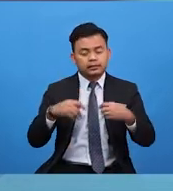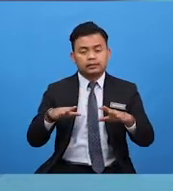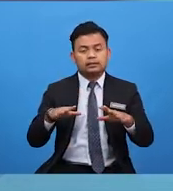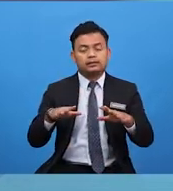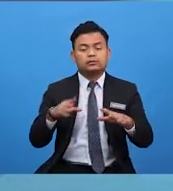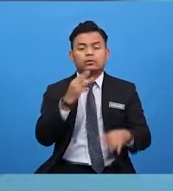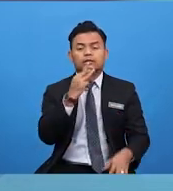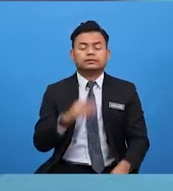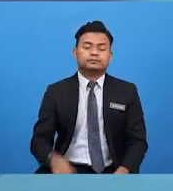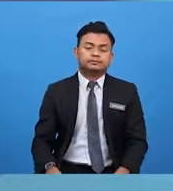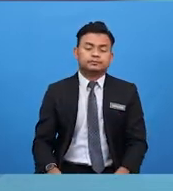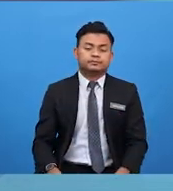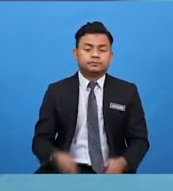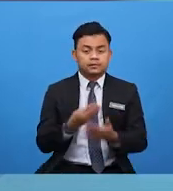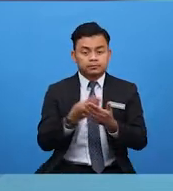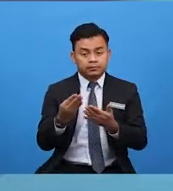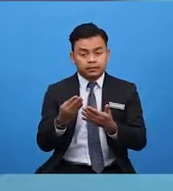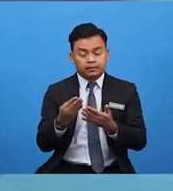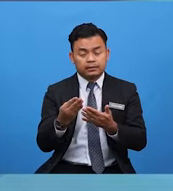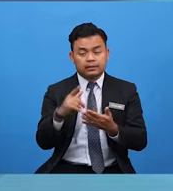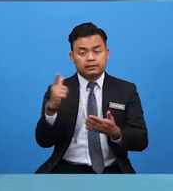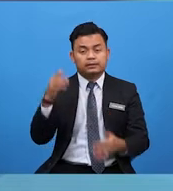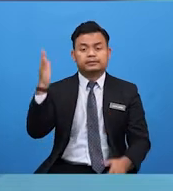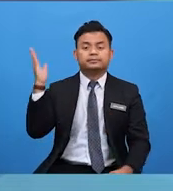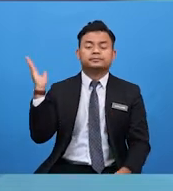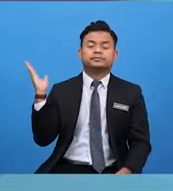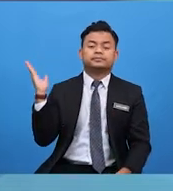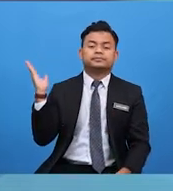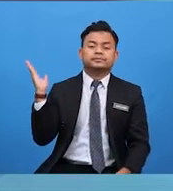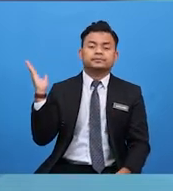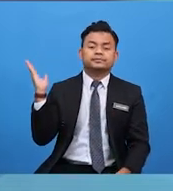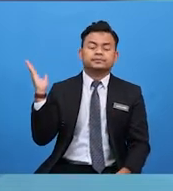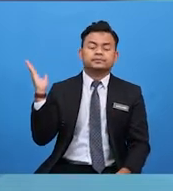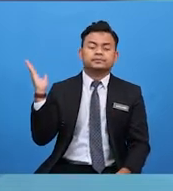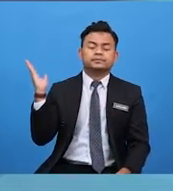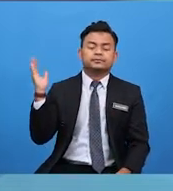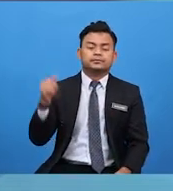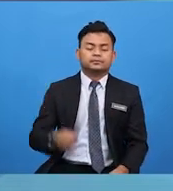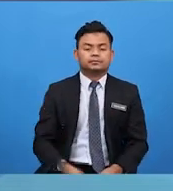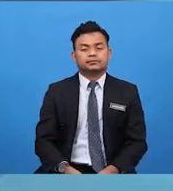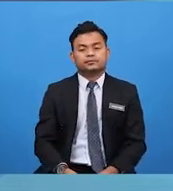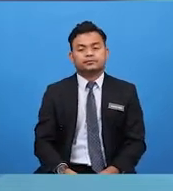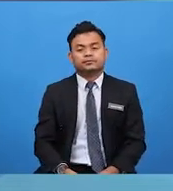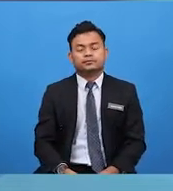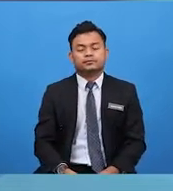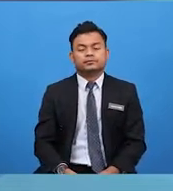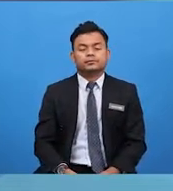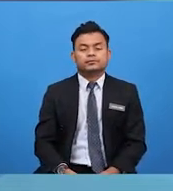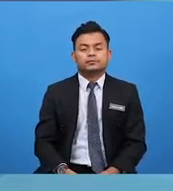ialah sodium silikat, iaitu bahan cecair yang digunakan untuk mematikan warna pada